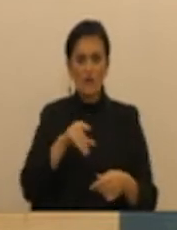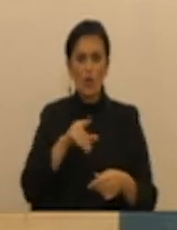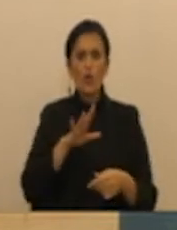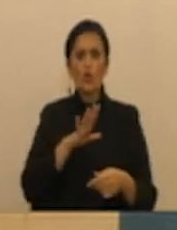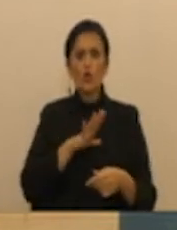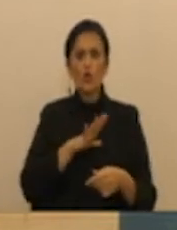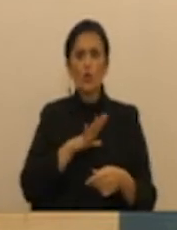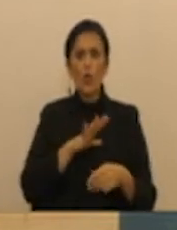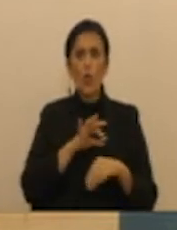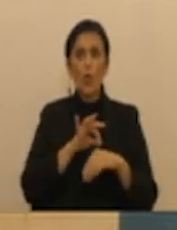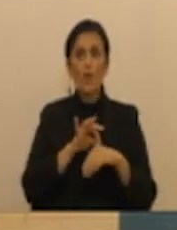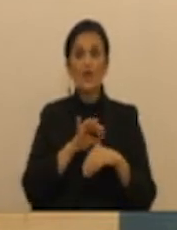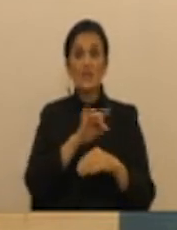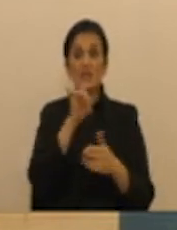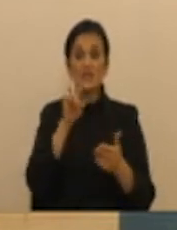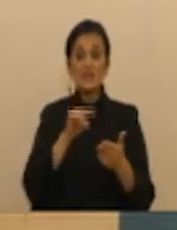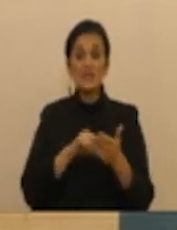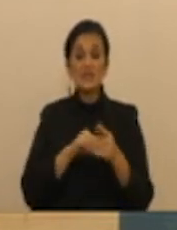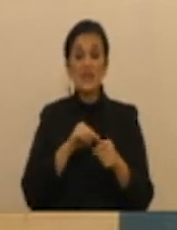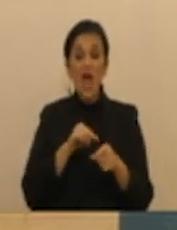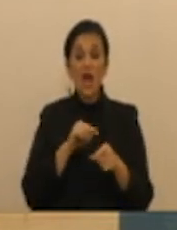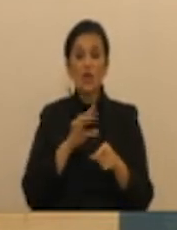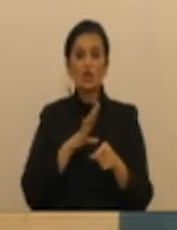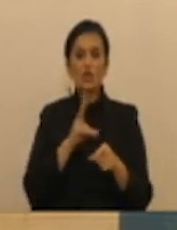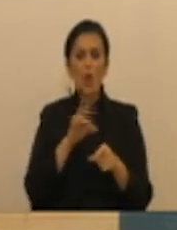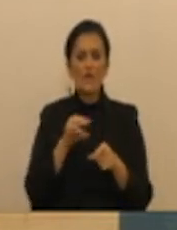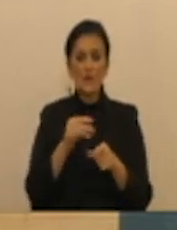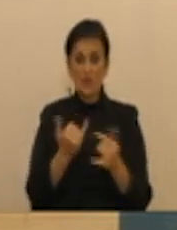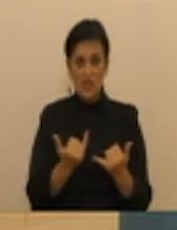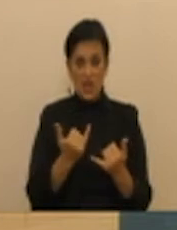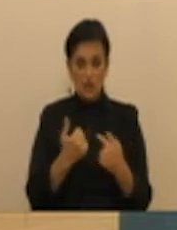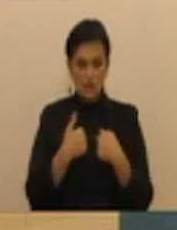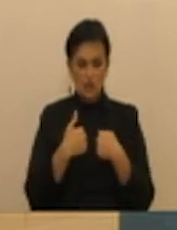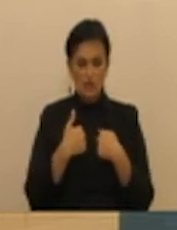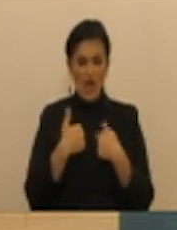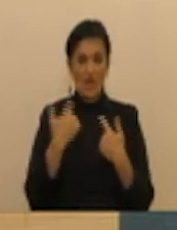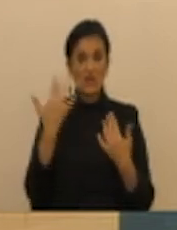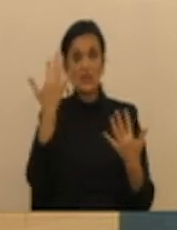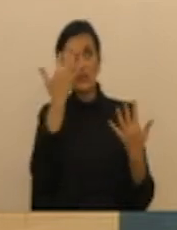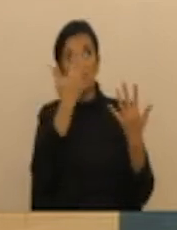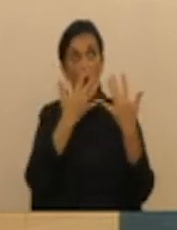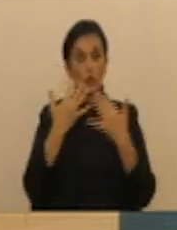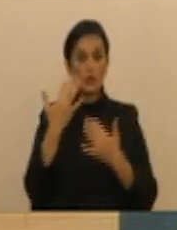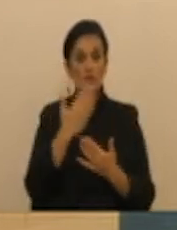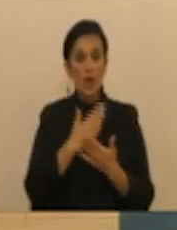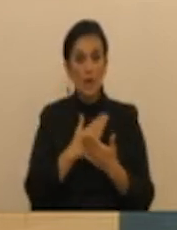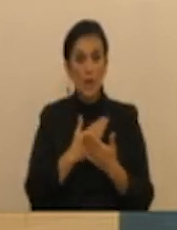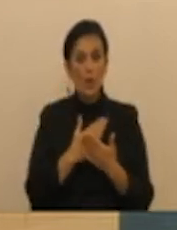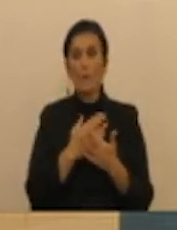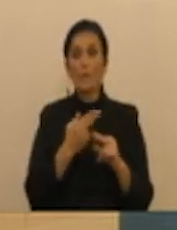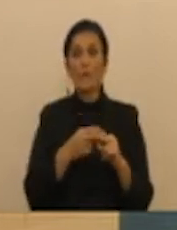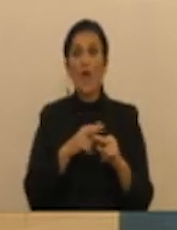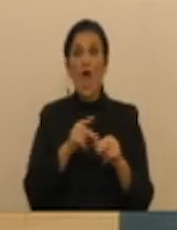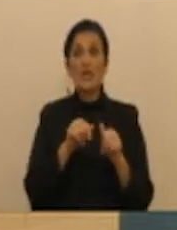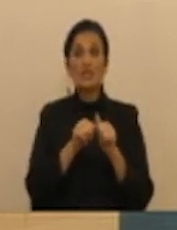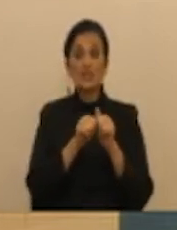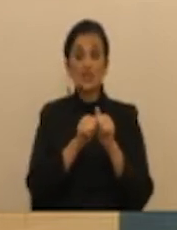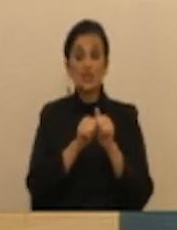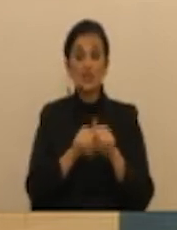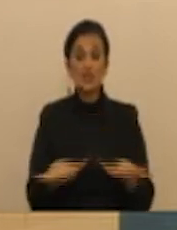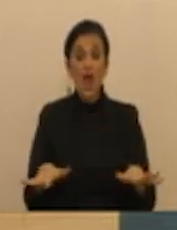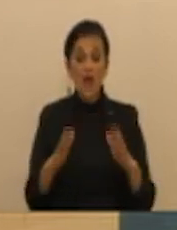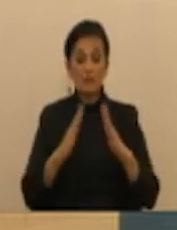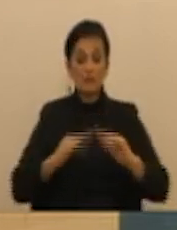იყო საკითხი იმ კონფედერაციაზე რომელიც დღეს ჩვენ საოცნებო გვაქვს და ეს ჩაშალეს ზუსტად